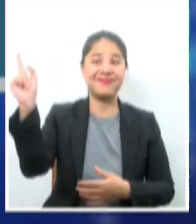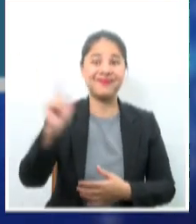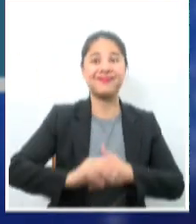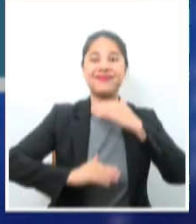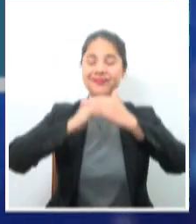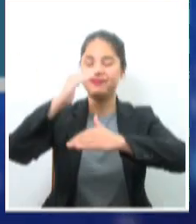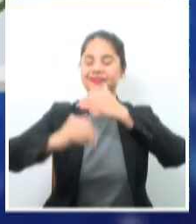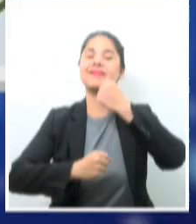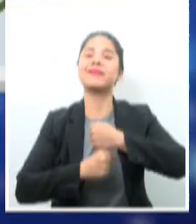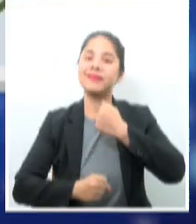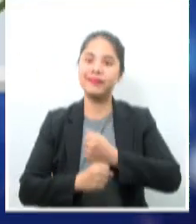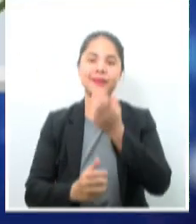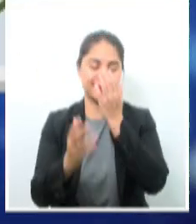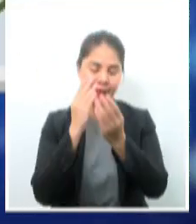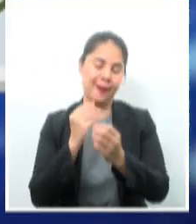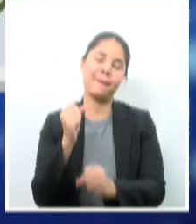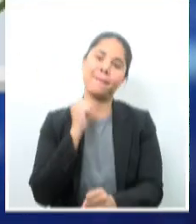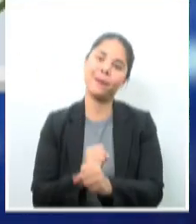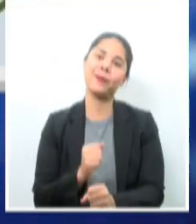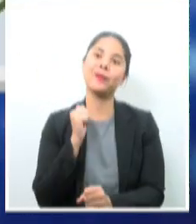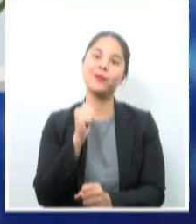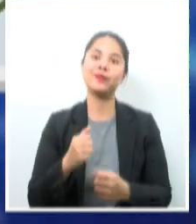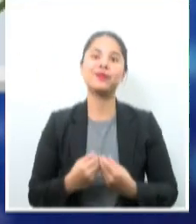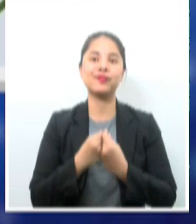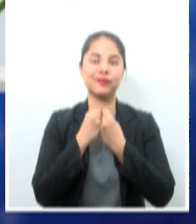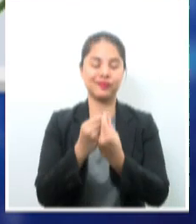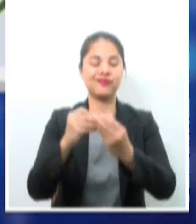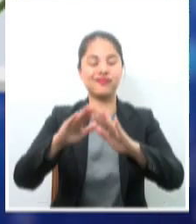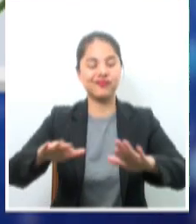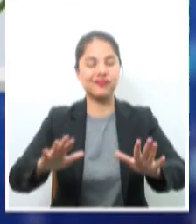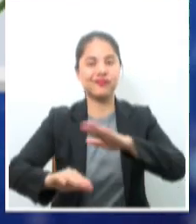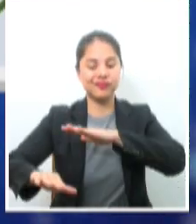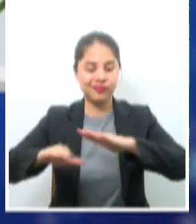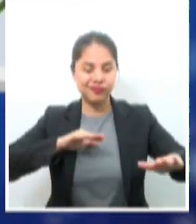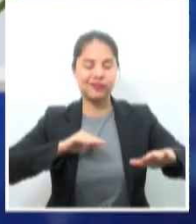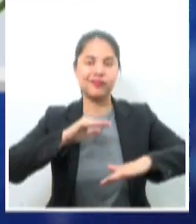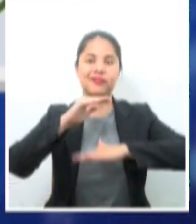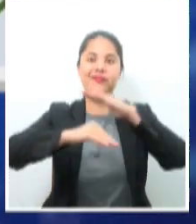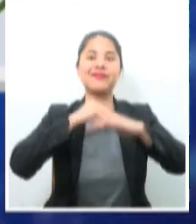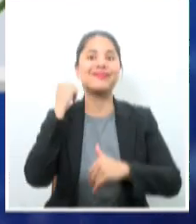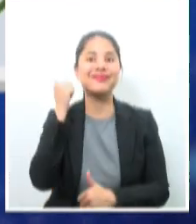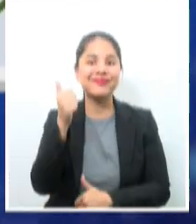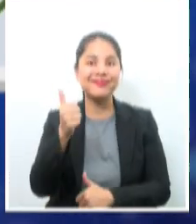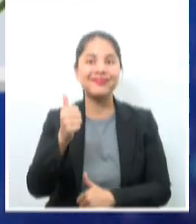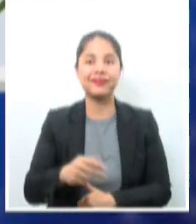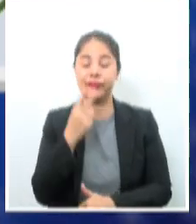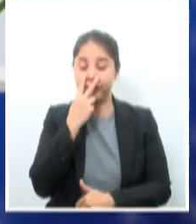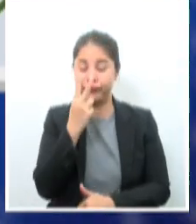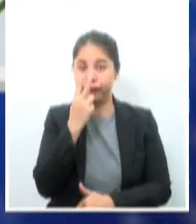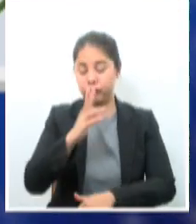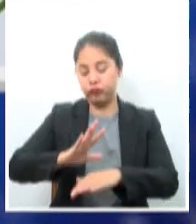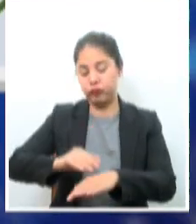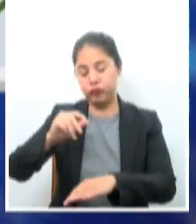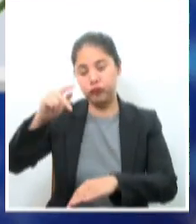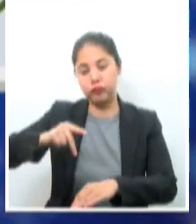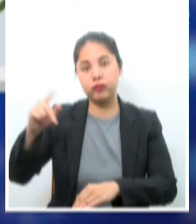ฒนาเพิ่มประสิทธิภาพในการเรียนรู้ก็จะสามารถทำให้ผู้เรียนเนี่ยพัฒนาตนเองได้อย่างเต็มประสิทธิภาพครับโดยลักษณะของแบบสำรวจแววความสามารถพิเศษ